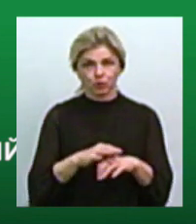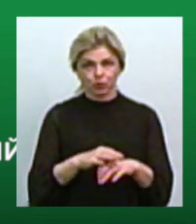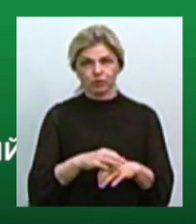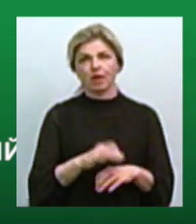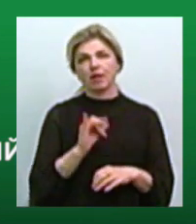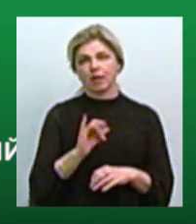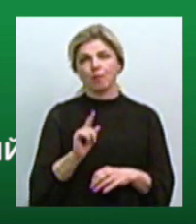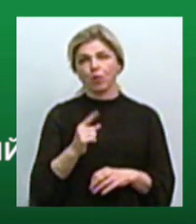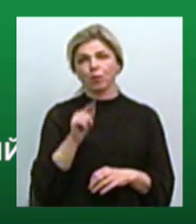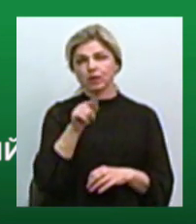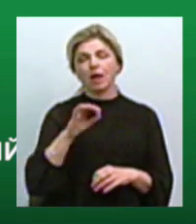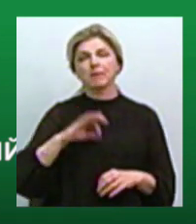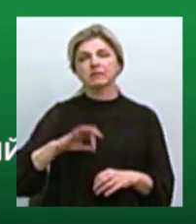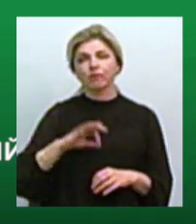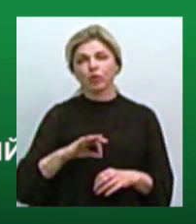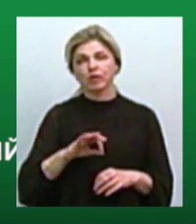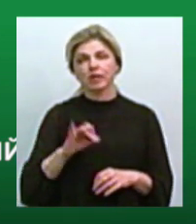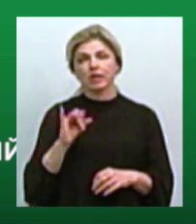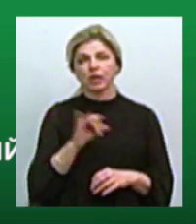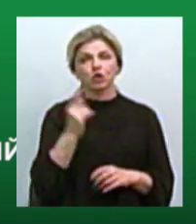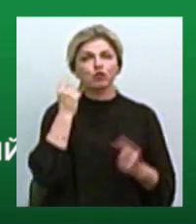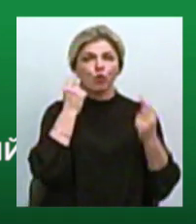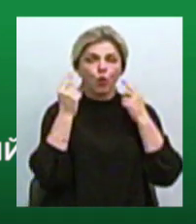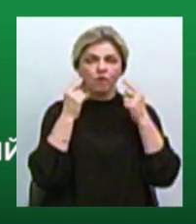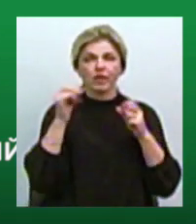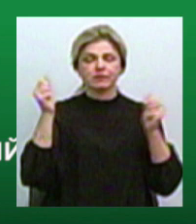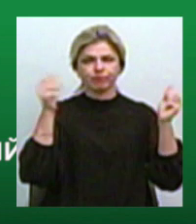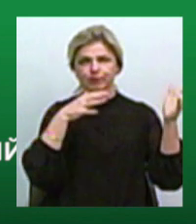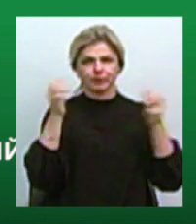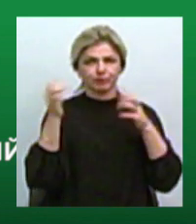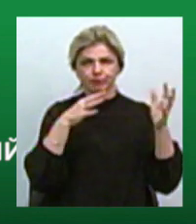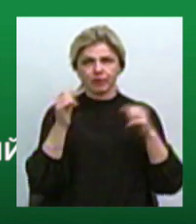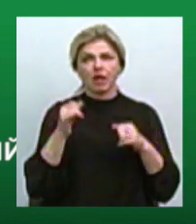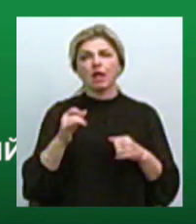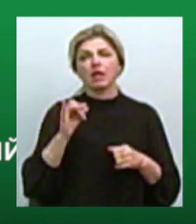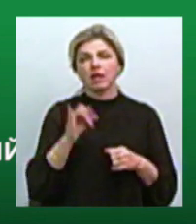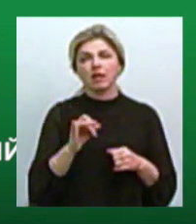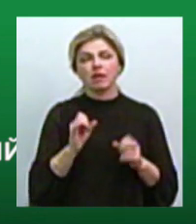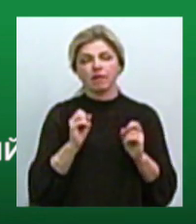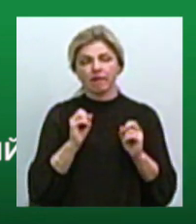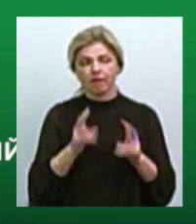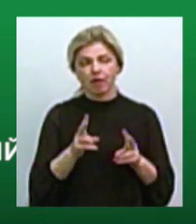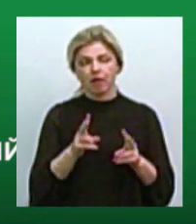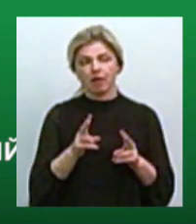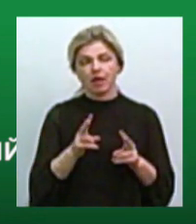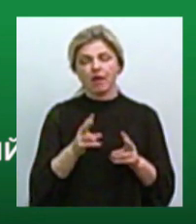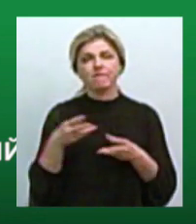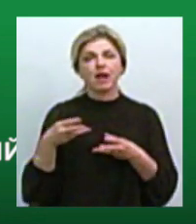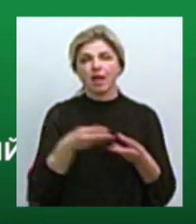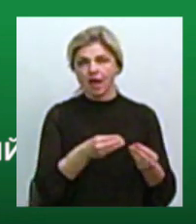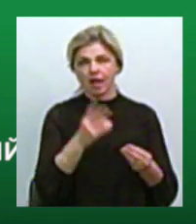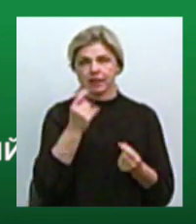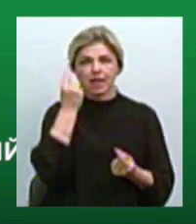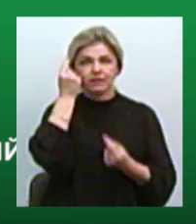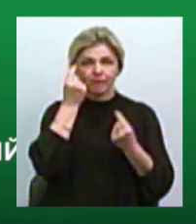що там використовуються і звукові, і світлові ефекти, і як це впливає на дитячу психіку, є